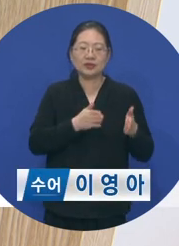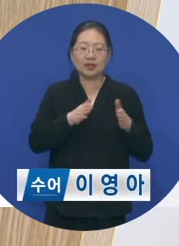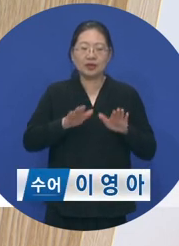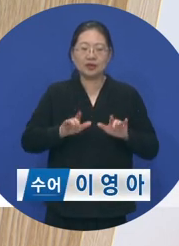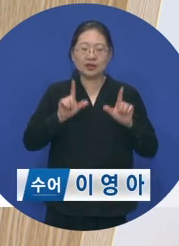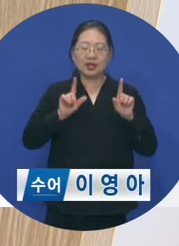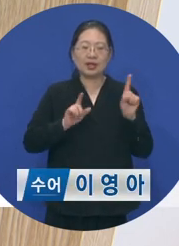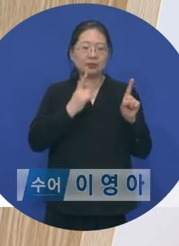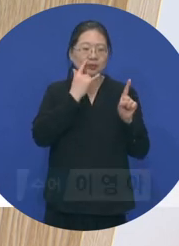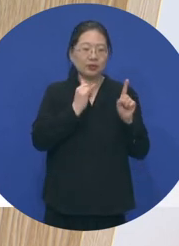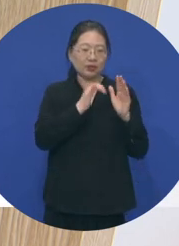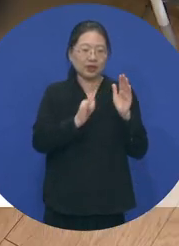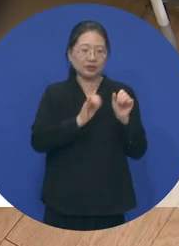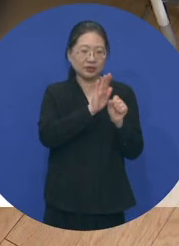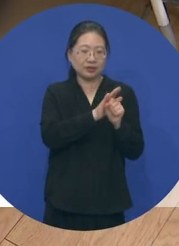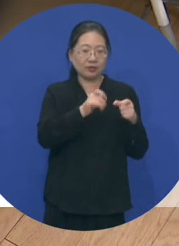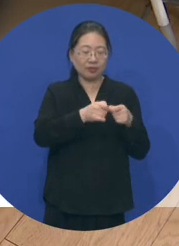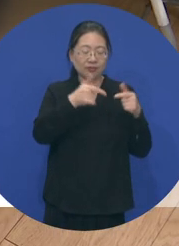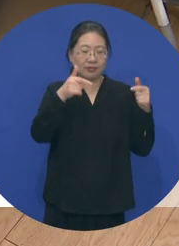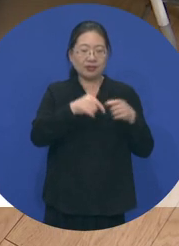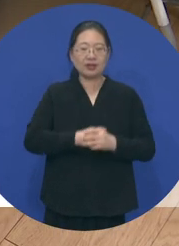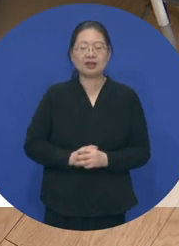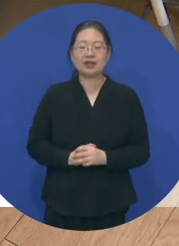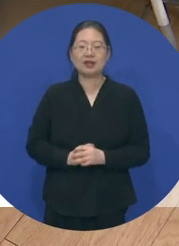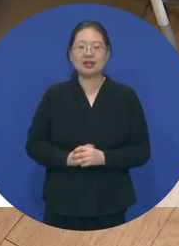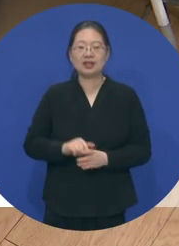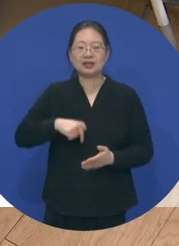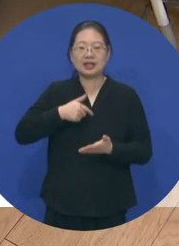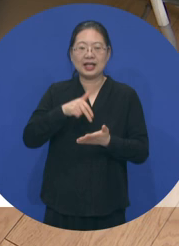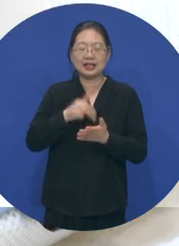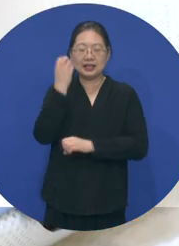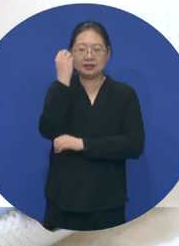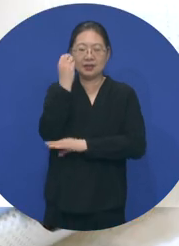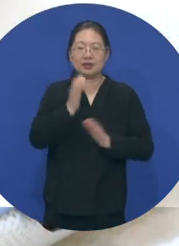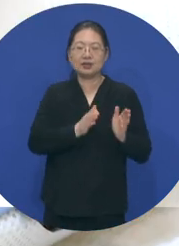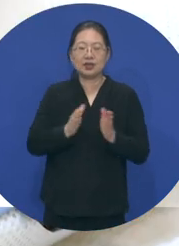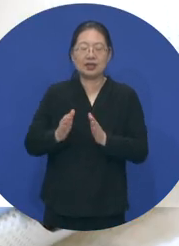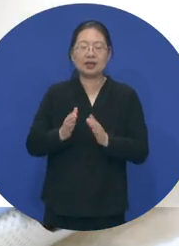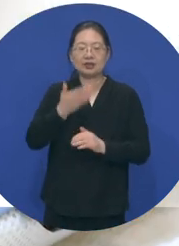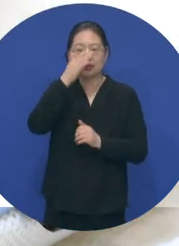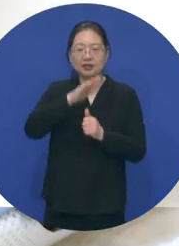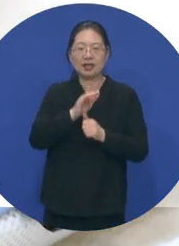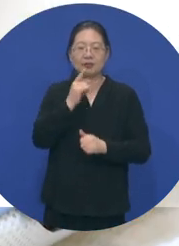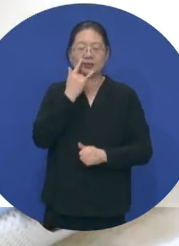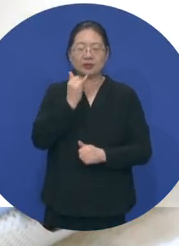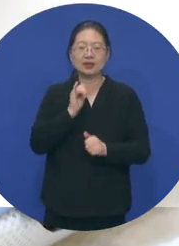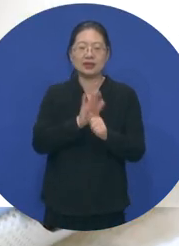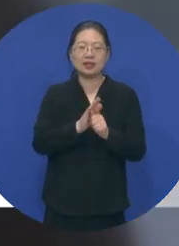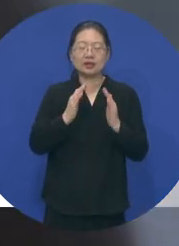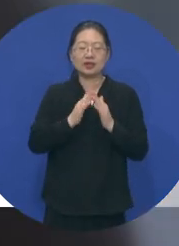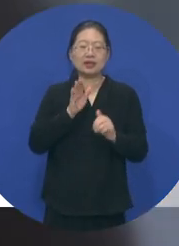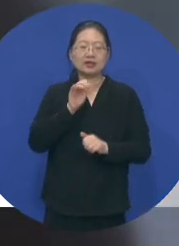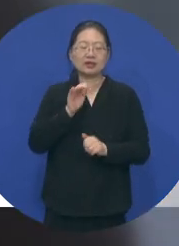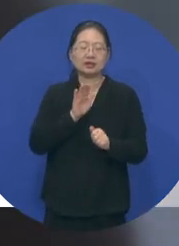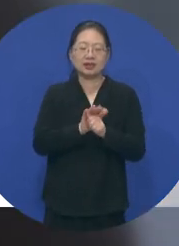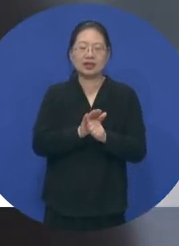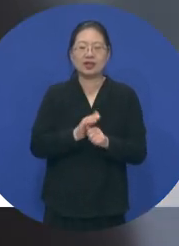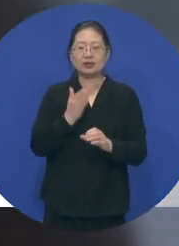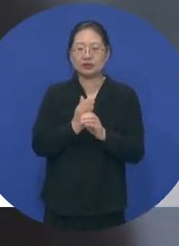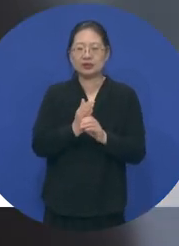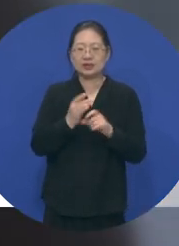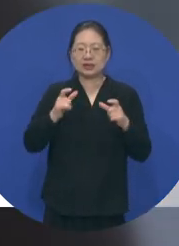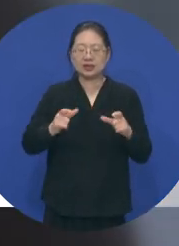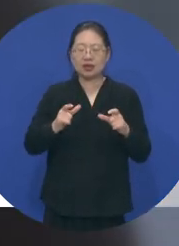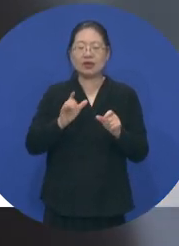경기도가 올해 한부모 가족 지원을 확대합니다 돈는 자립기반 조성 청소년 한부모 지원 주거 지원 거점 서비스